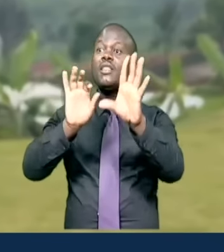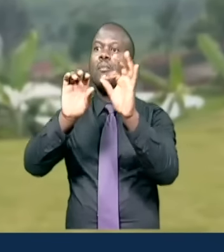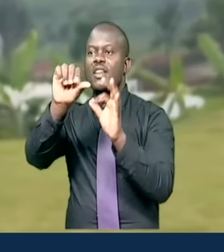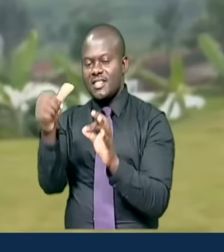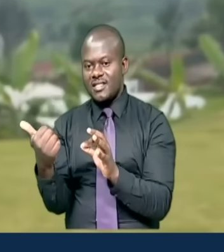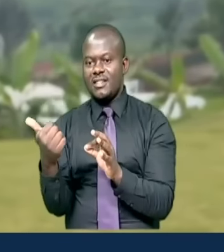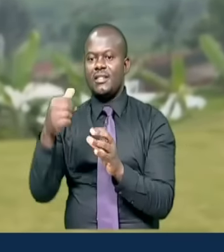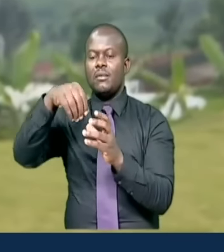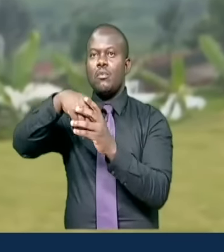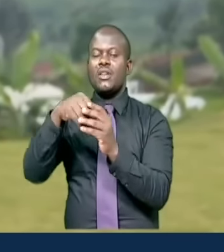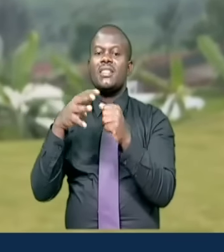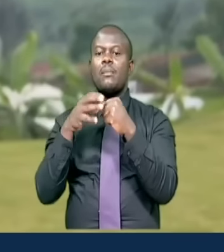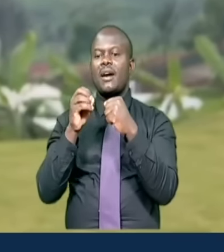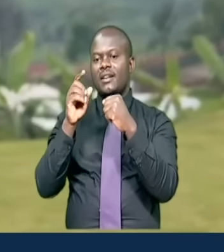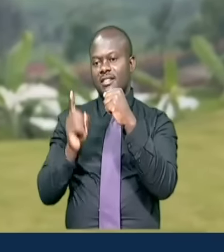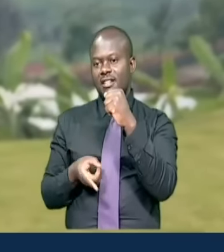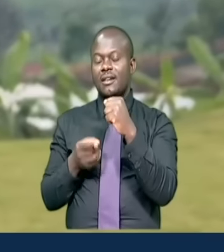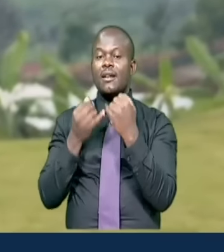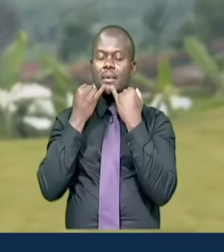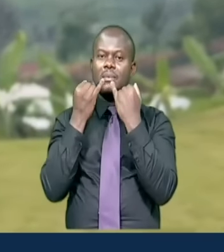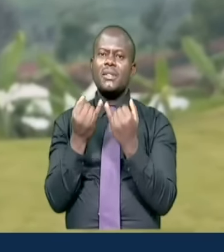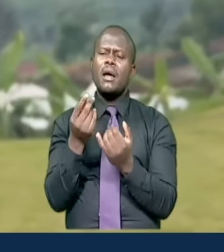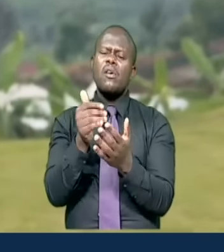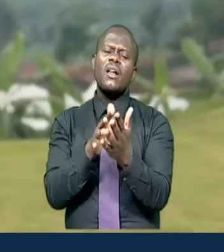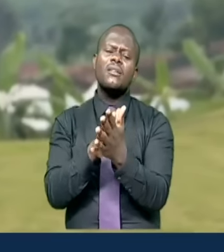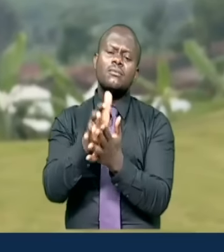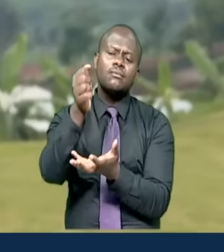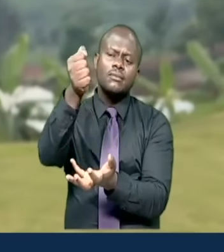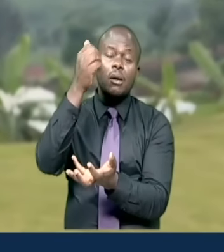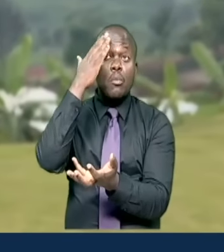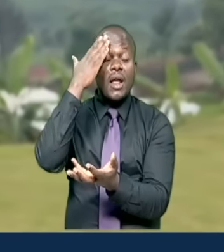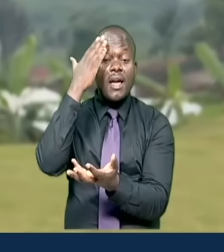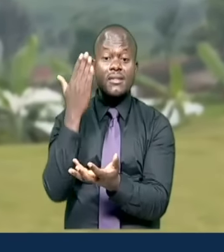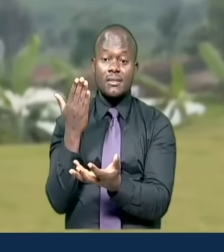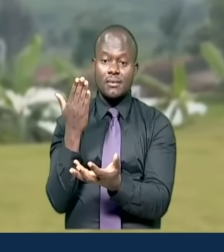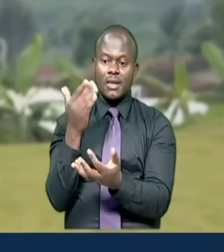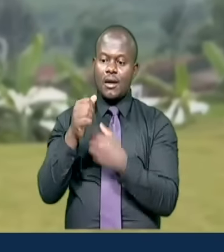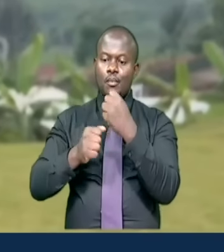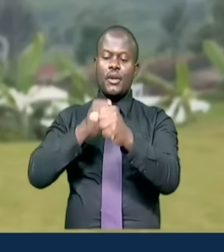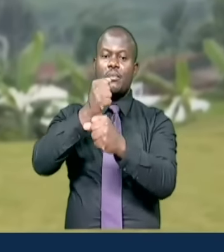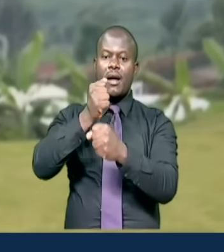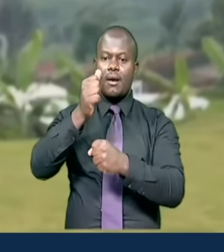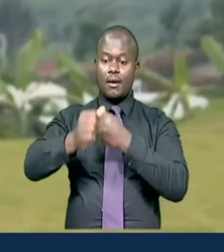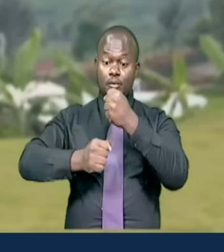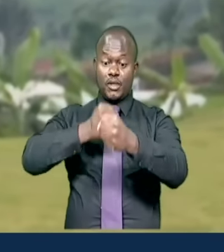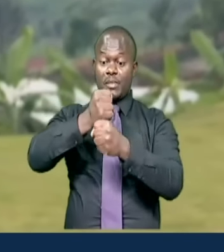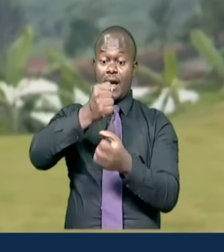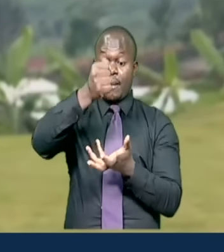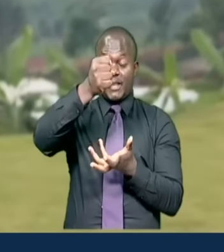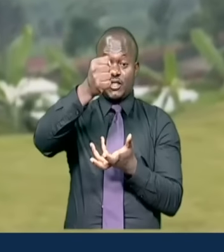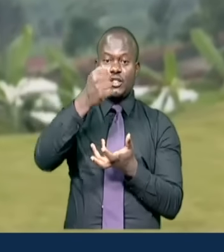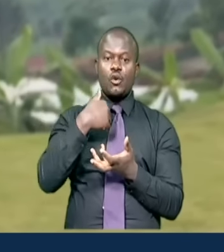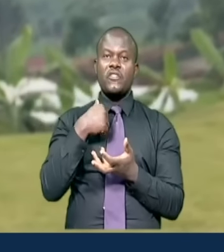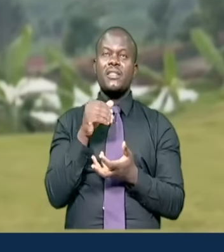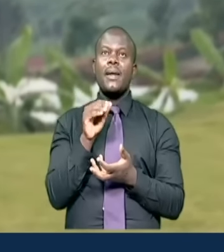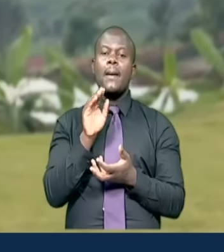bya 900 nababwiye. Amafaranga azabigendaho murayafite murayazi? Buri mwaka w'ingengo y'imari tuba dufite